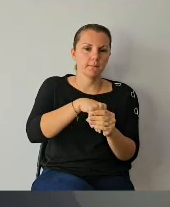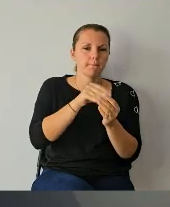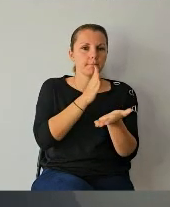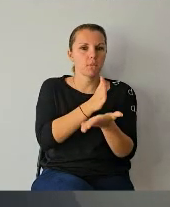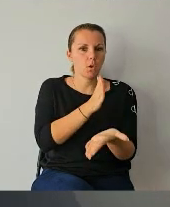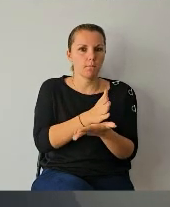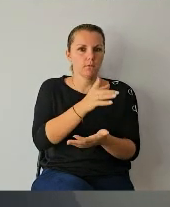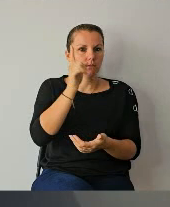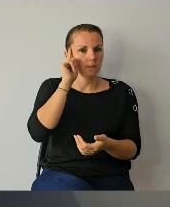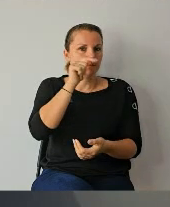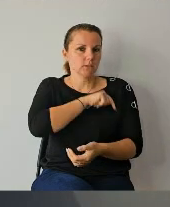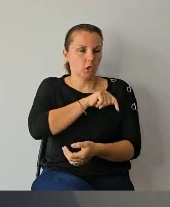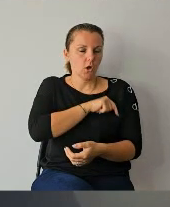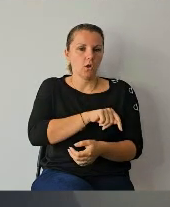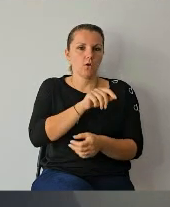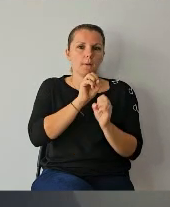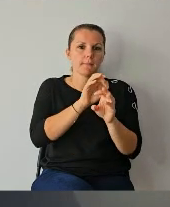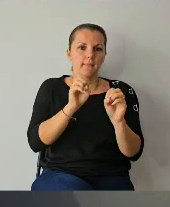psychologiczno-pedagogiczna,